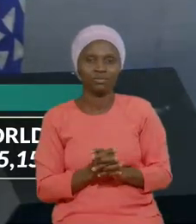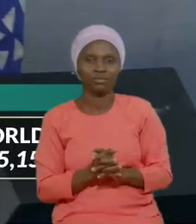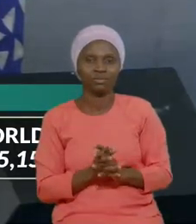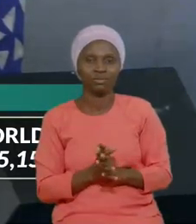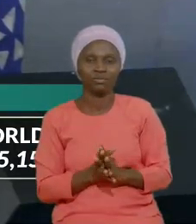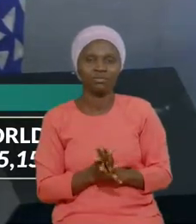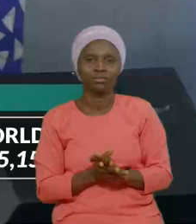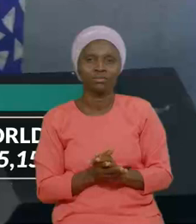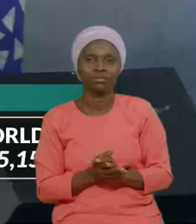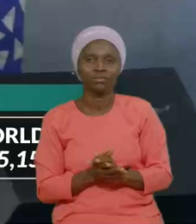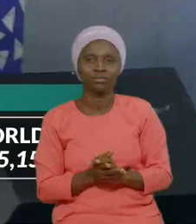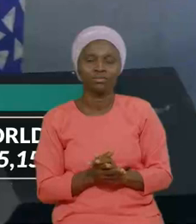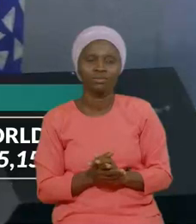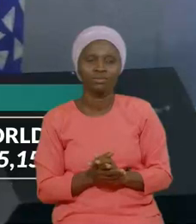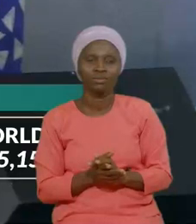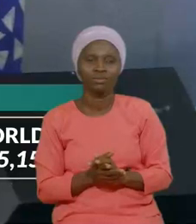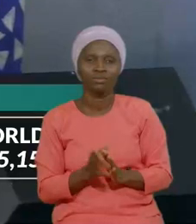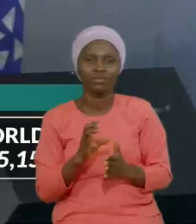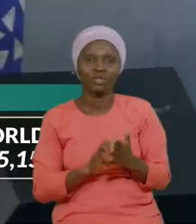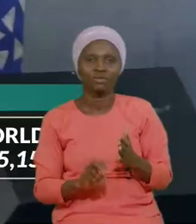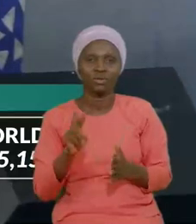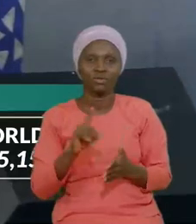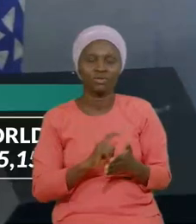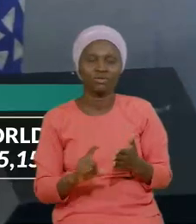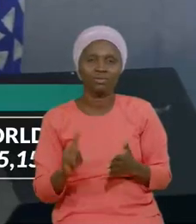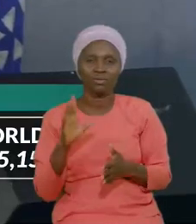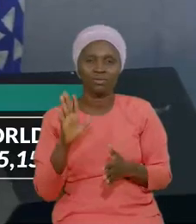Je vous lis en Philippiens chapitre 2, le verset 5.